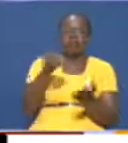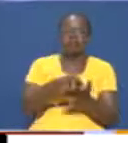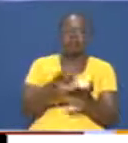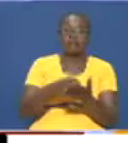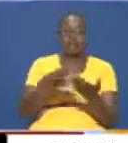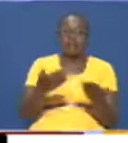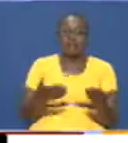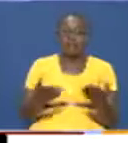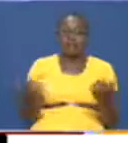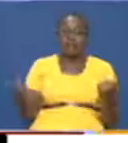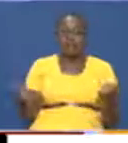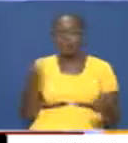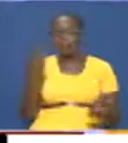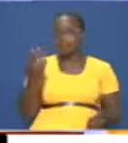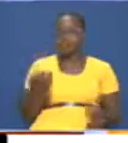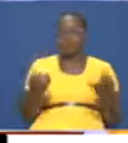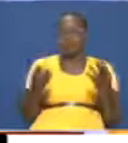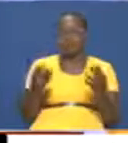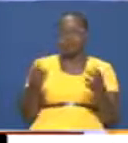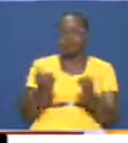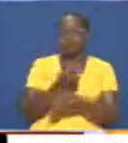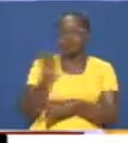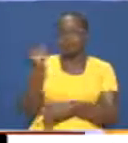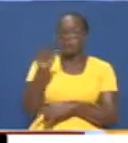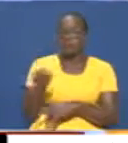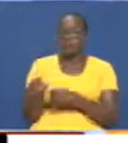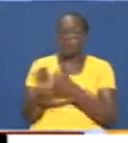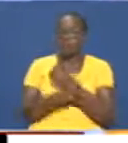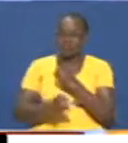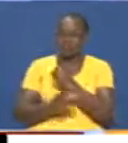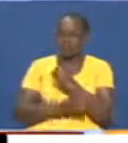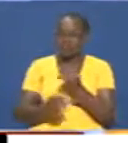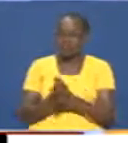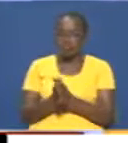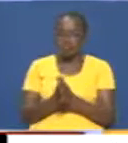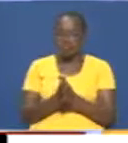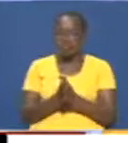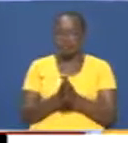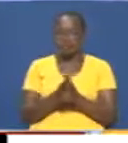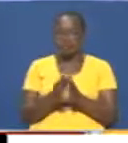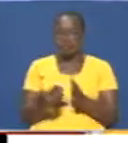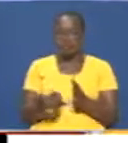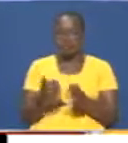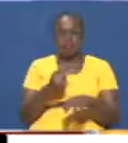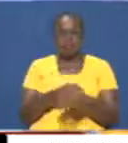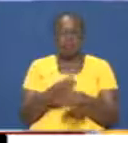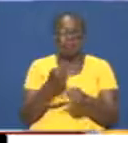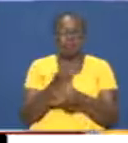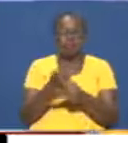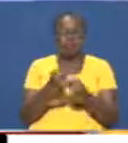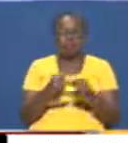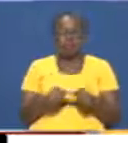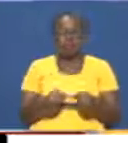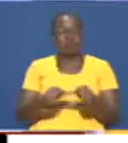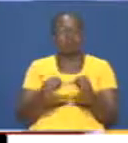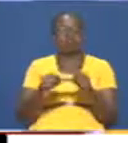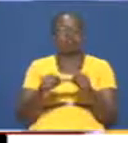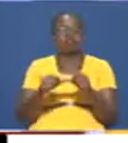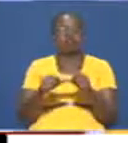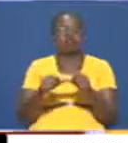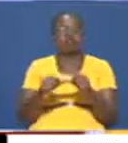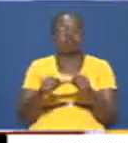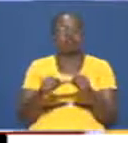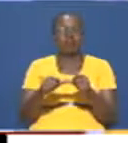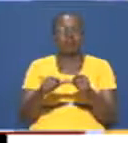various regions of this country. Wengi wao in the course of their duty wamepata